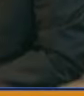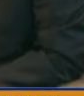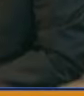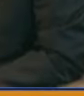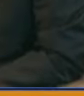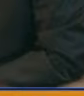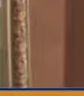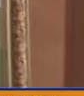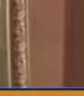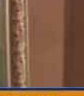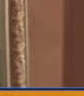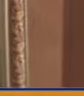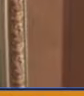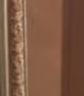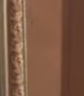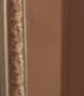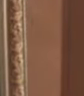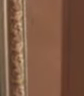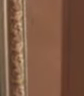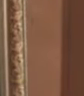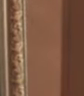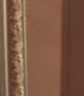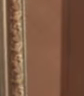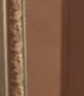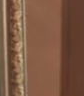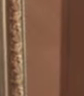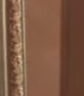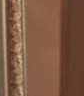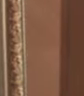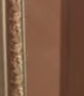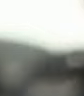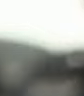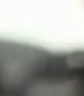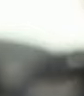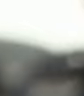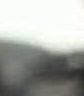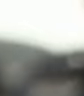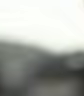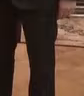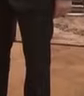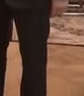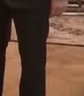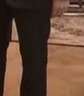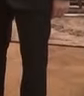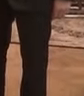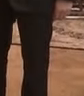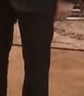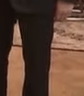Абербек Тыналиев и Шахизада Байпатшанова, казахский эстрадный певец Танат Мамырхан и деятели